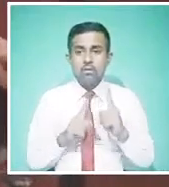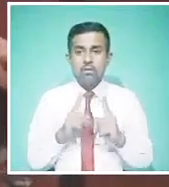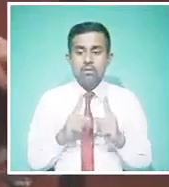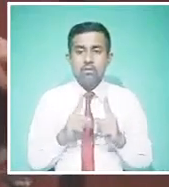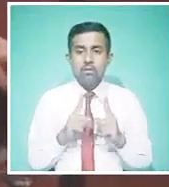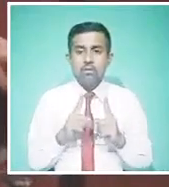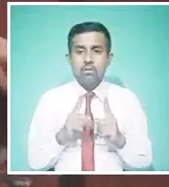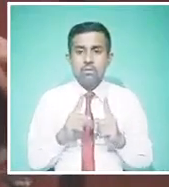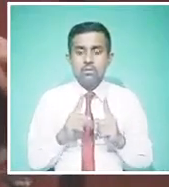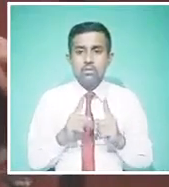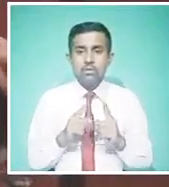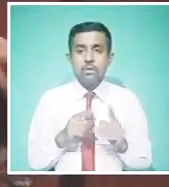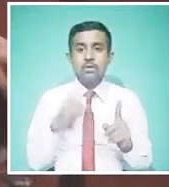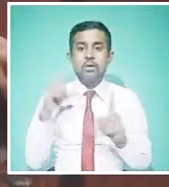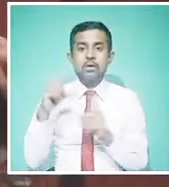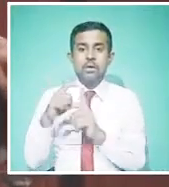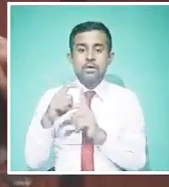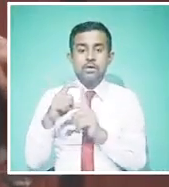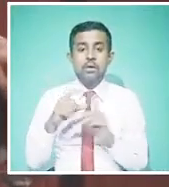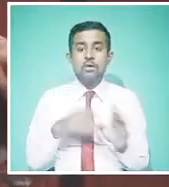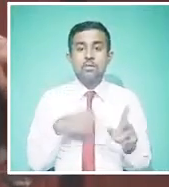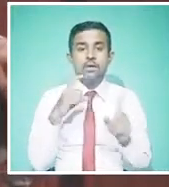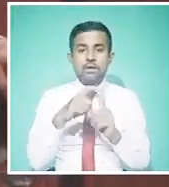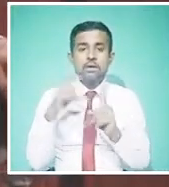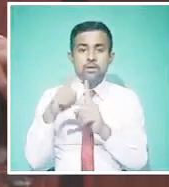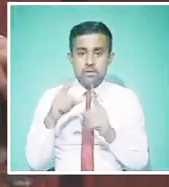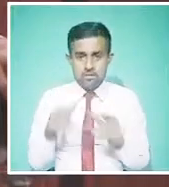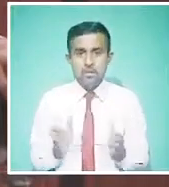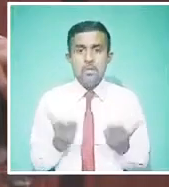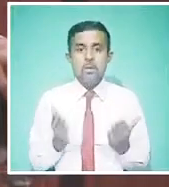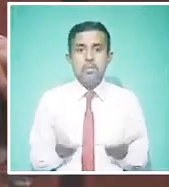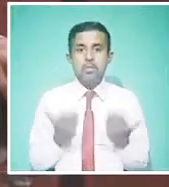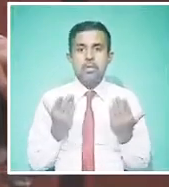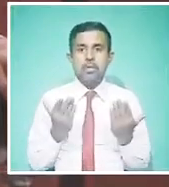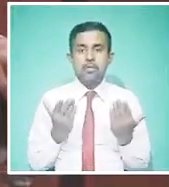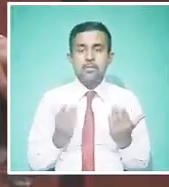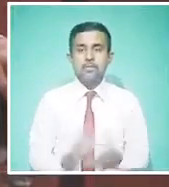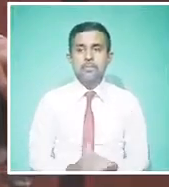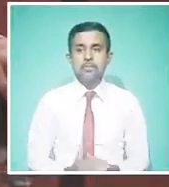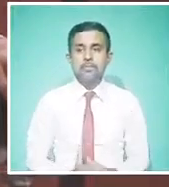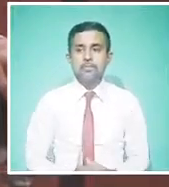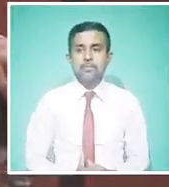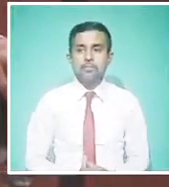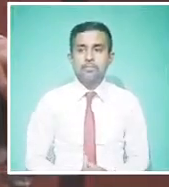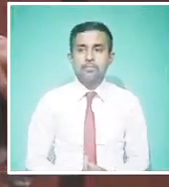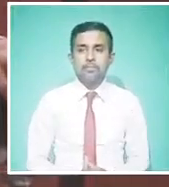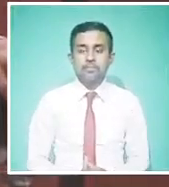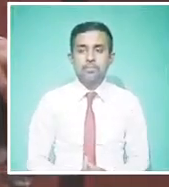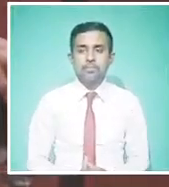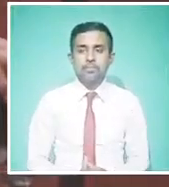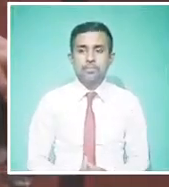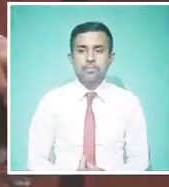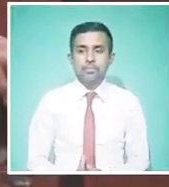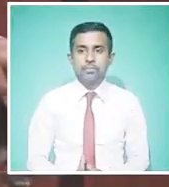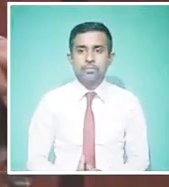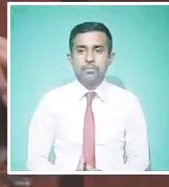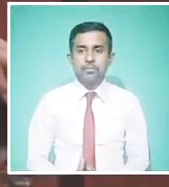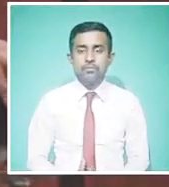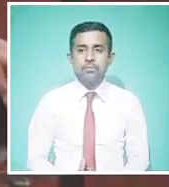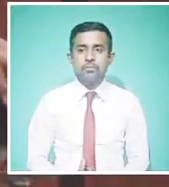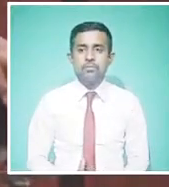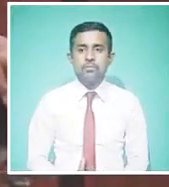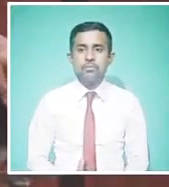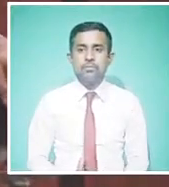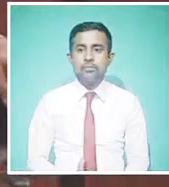மாவட்டந்தோறும் நடைபெற்று கொண்டிருக்கின்றது. இந்த நேரத்திலே நான் ஒரு கருத்தை இந்த விவாதத்துக்கு